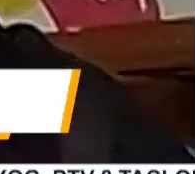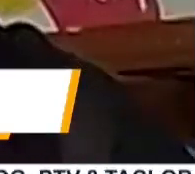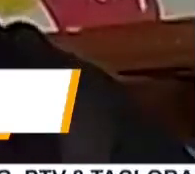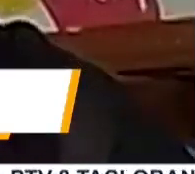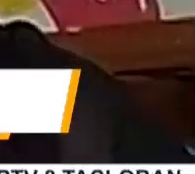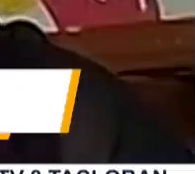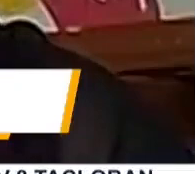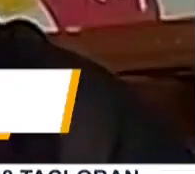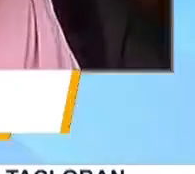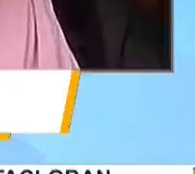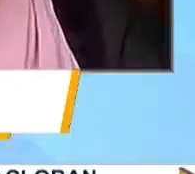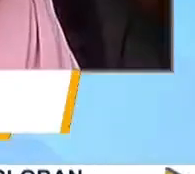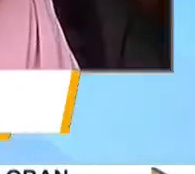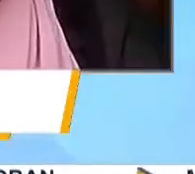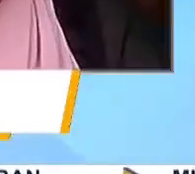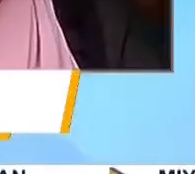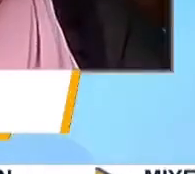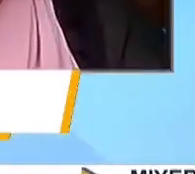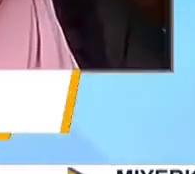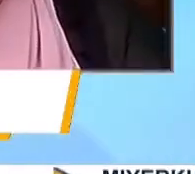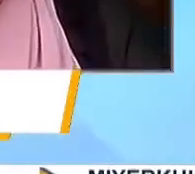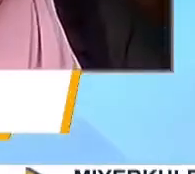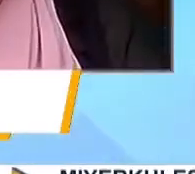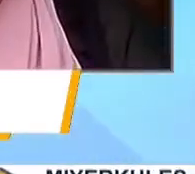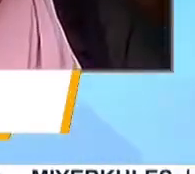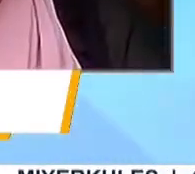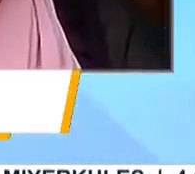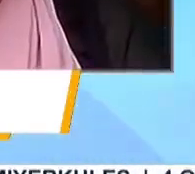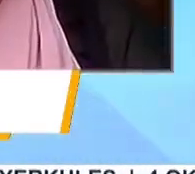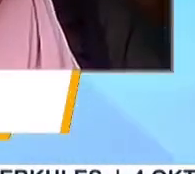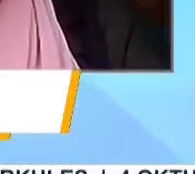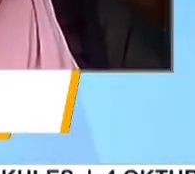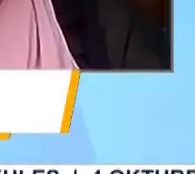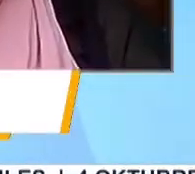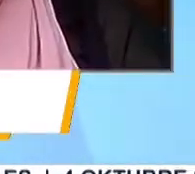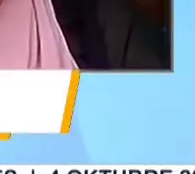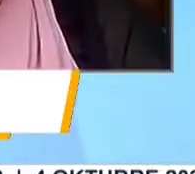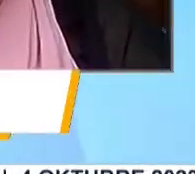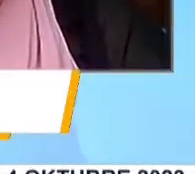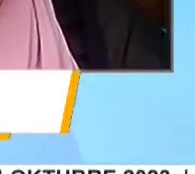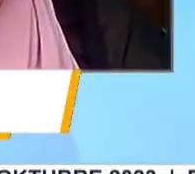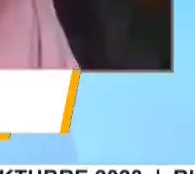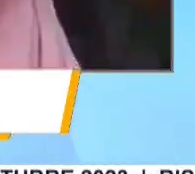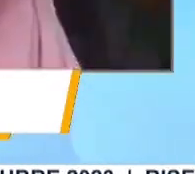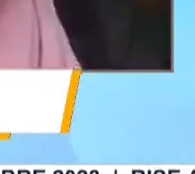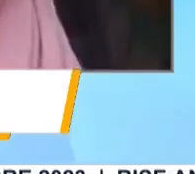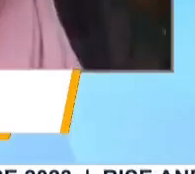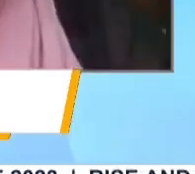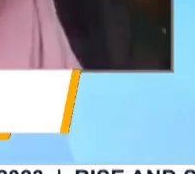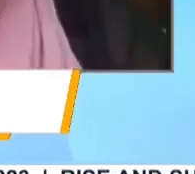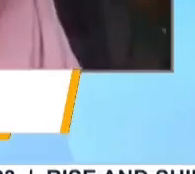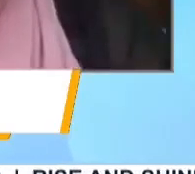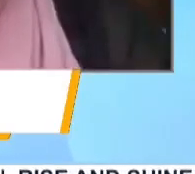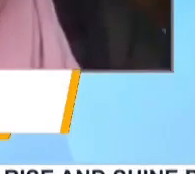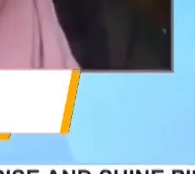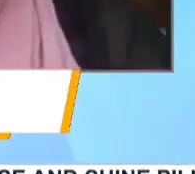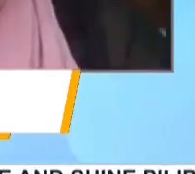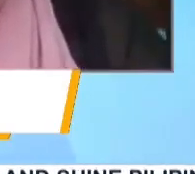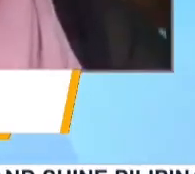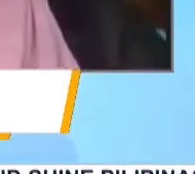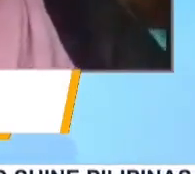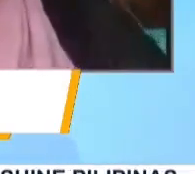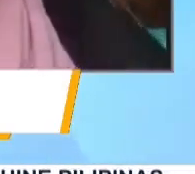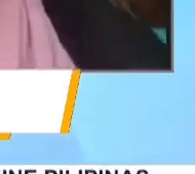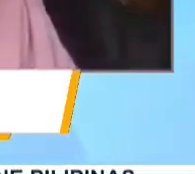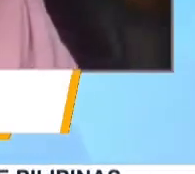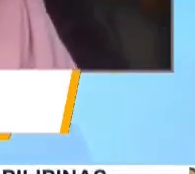ano, ito ba yung mga, ma-feature ba dito mga tela o pat may mga iba pa, mga bags, damit? Give us an overview